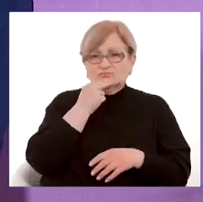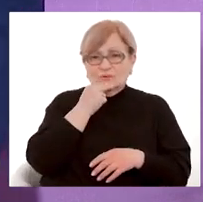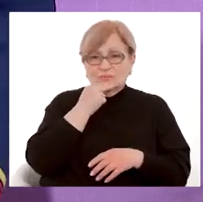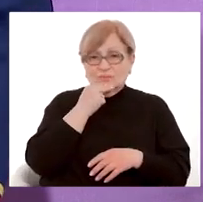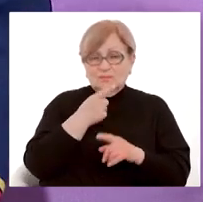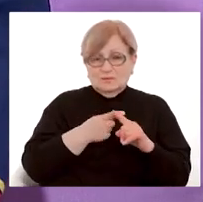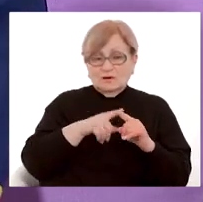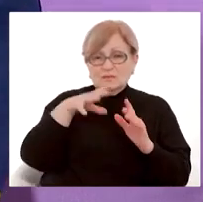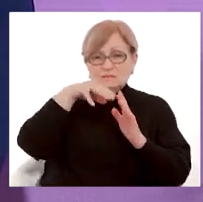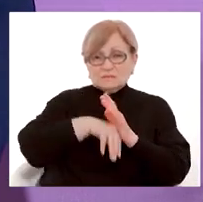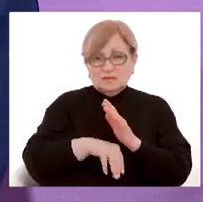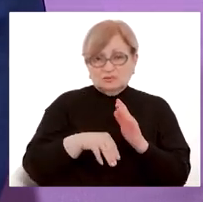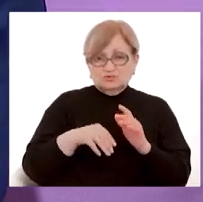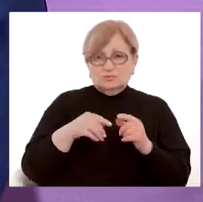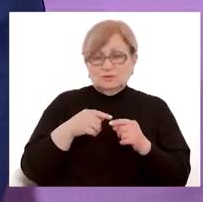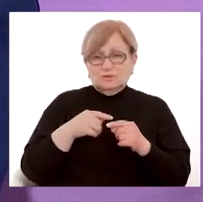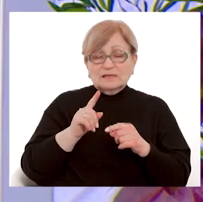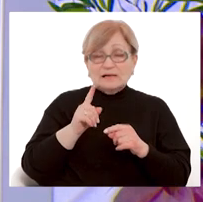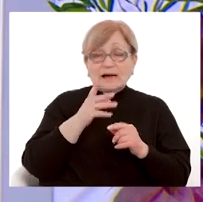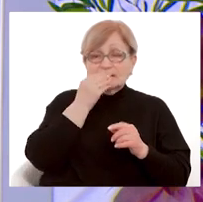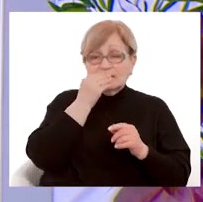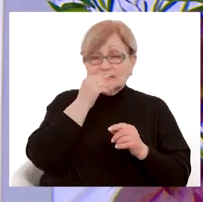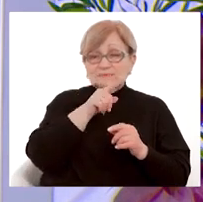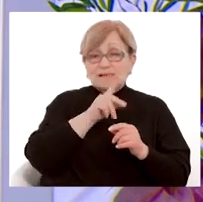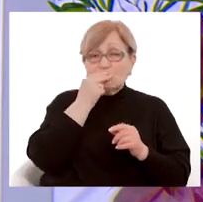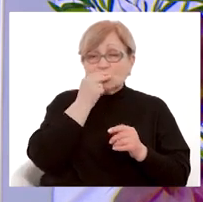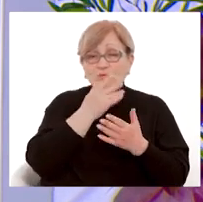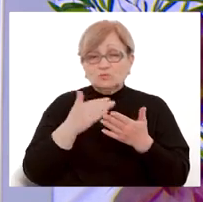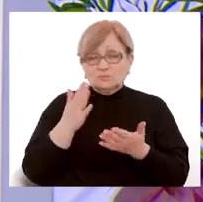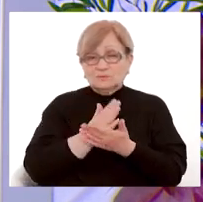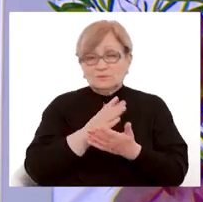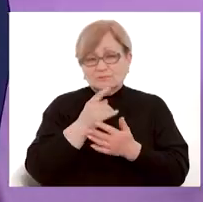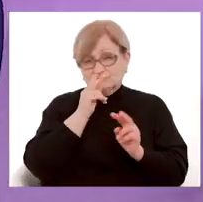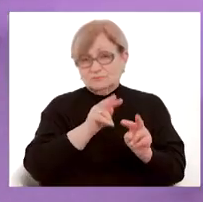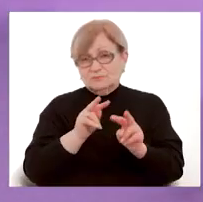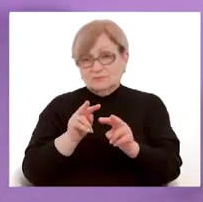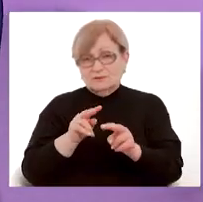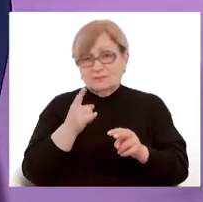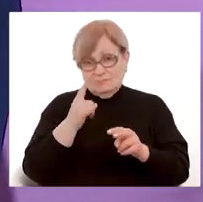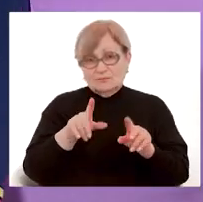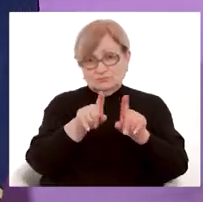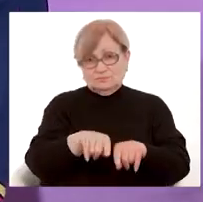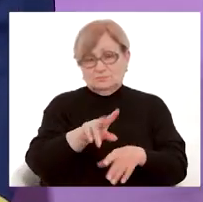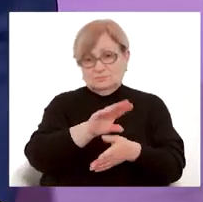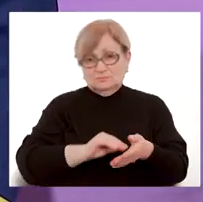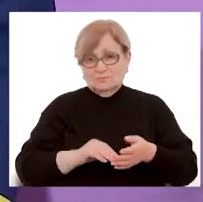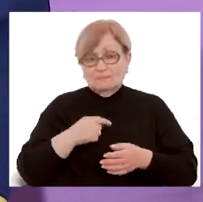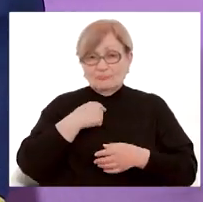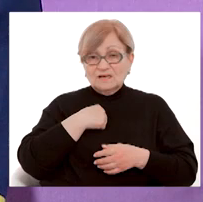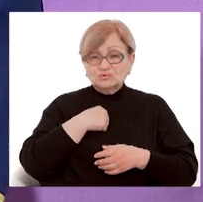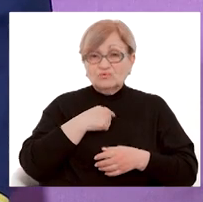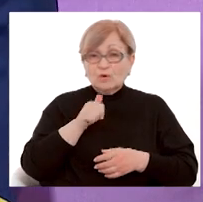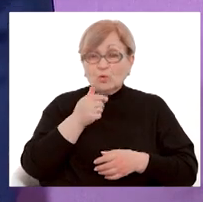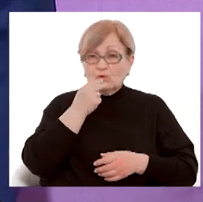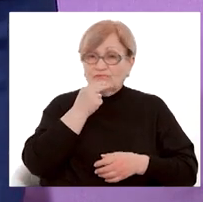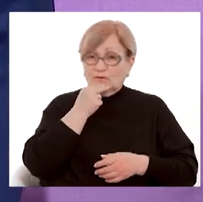ამიტომ სახლშიც თქვათ, ანუ რა პროდუქტები გვაქვს, აი ამას უყურებს ხომ ბავშვი და ნუ იმით იკვებება რეალურად, ხომ? ამიტომ ანუ ჩვენც როგორ ვიკვებებით,